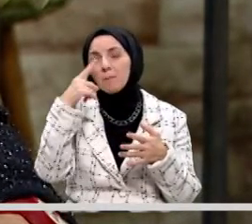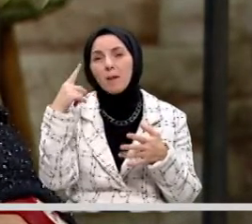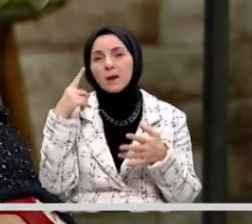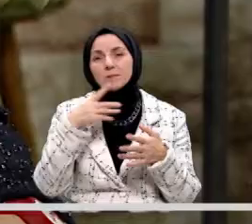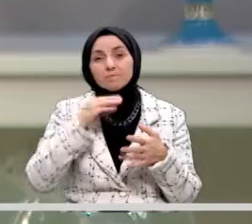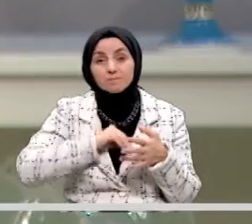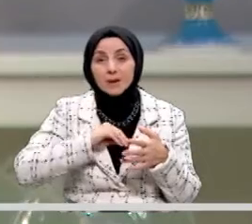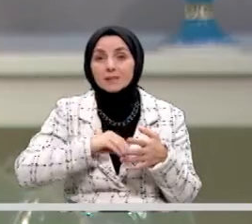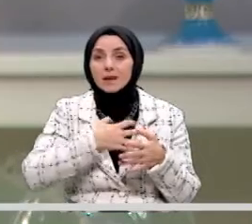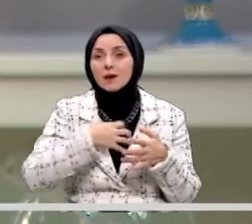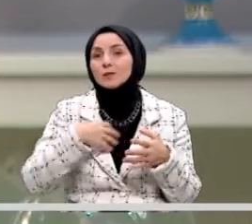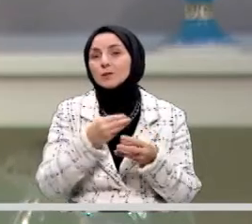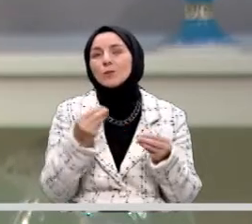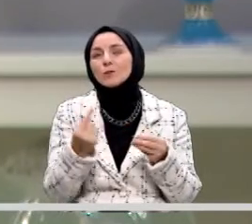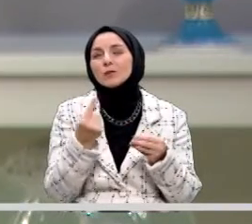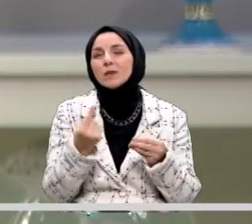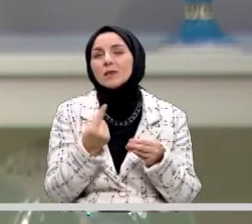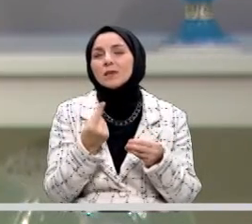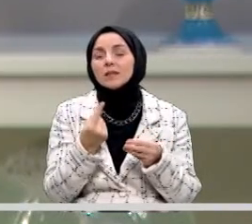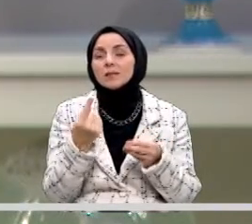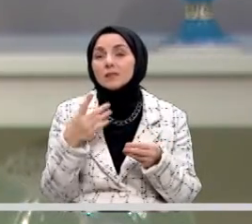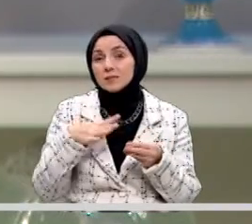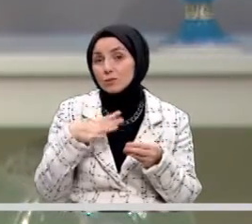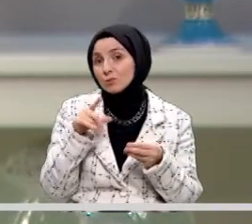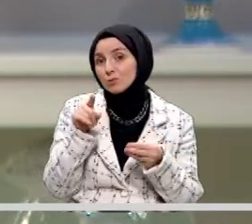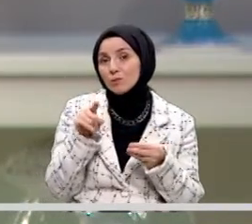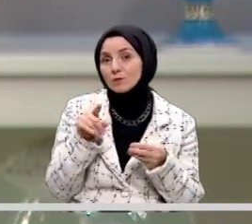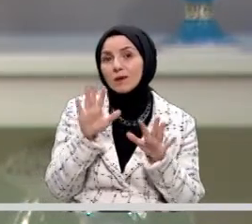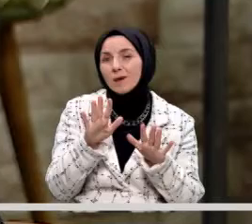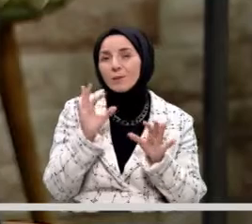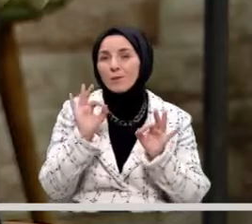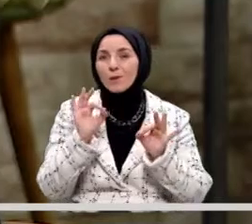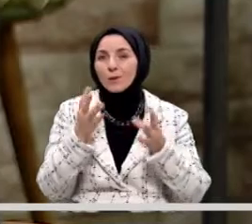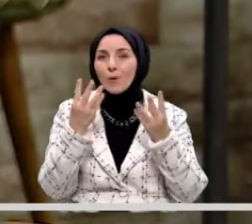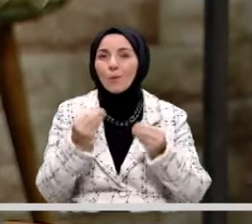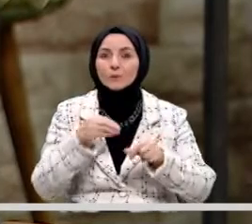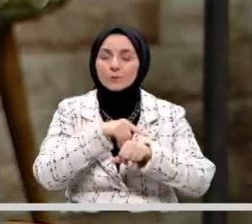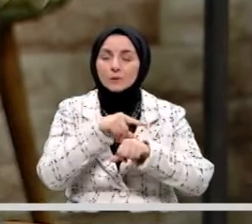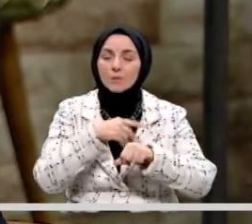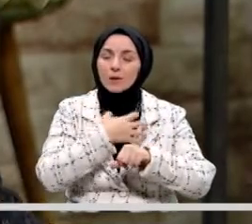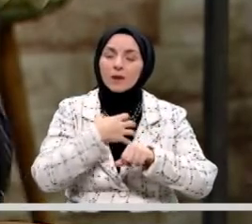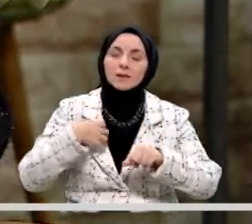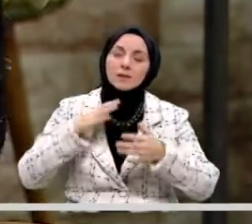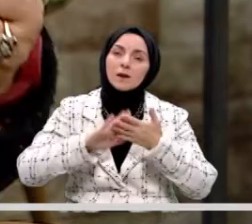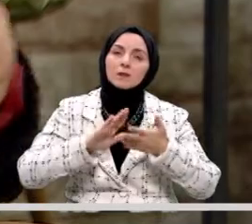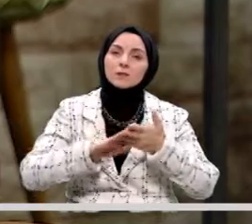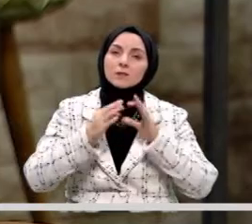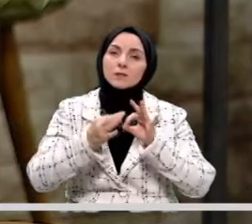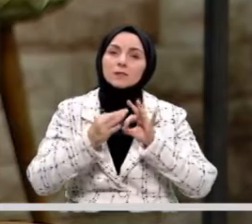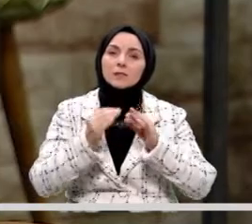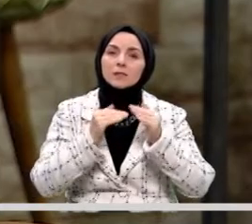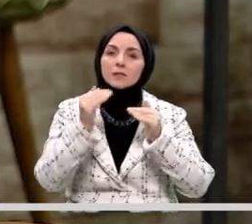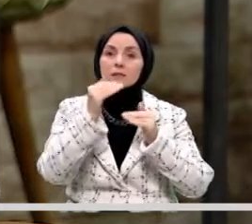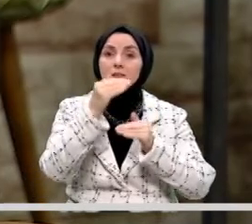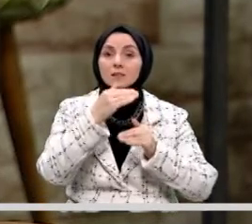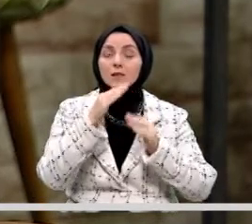eleştiriyordur eleştiri dilini Kullanıyor mu Ona baksın ama böyle durumlarda da annenin arkadaşlık ilişkilerini geliştirecek Konu komşu akraba